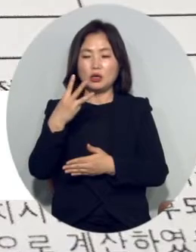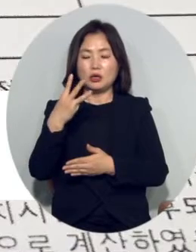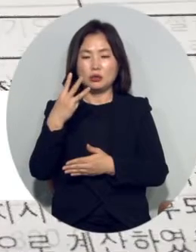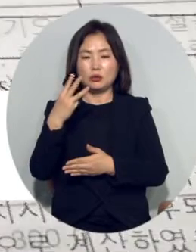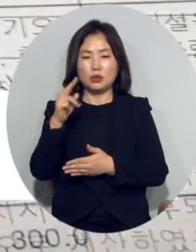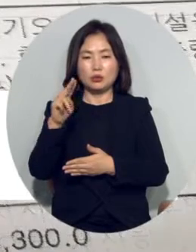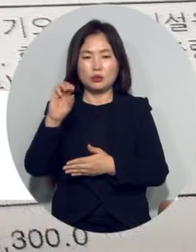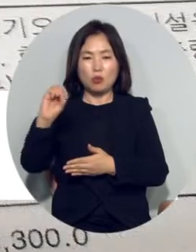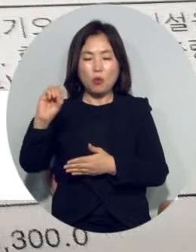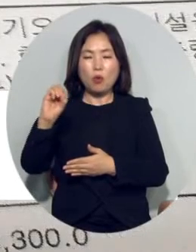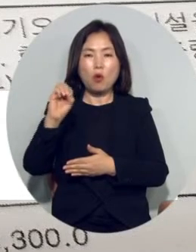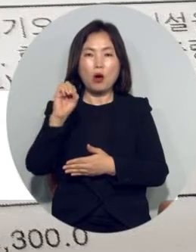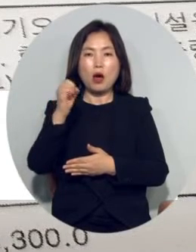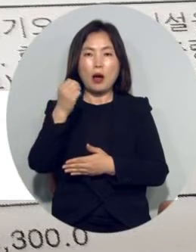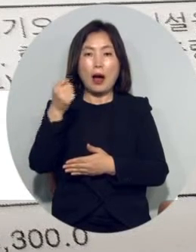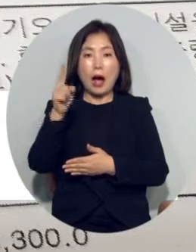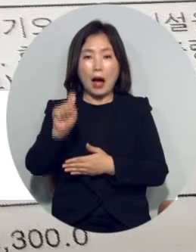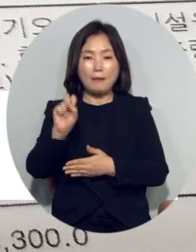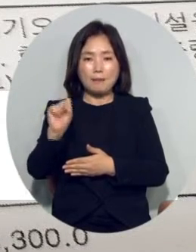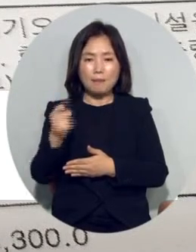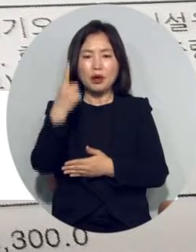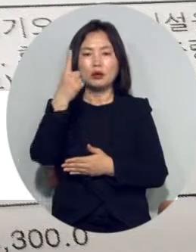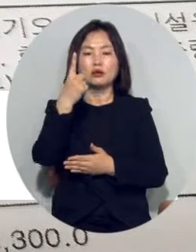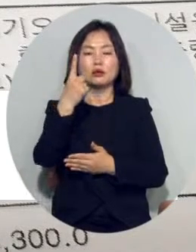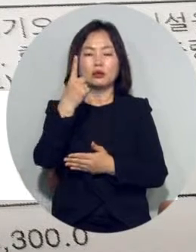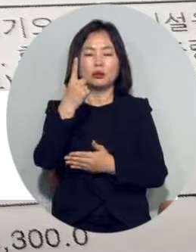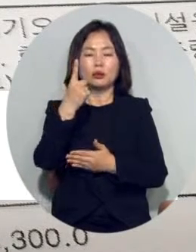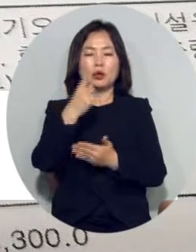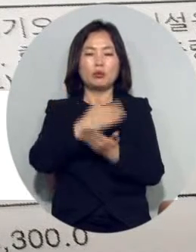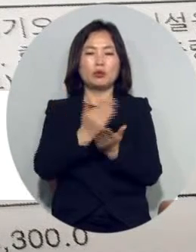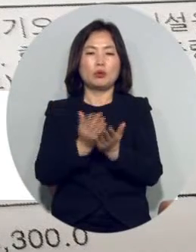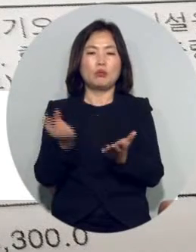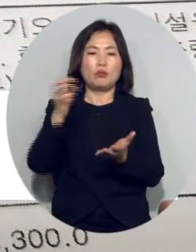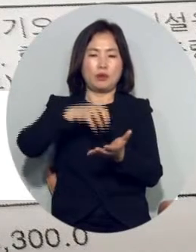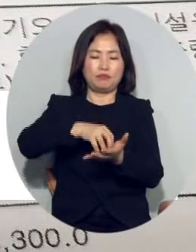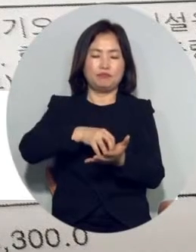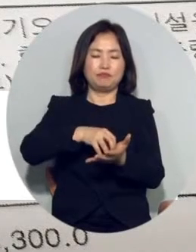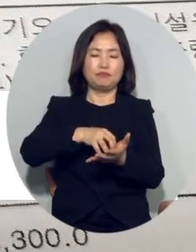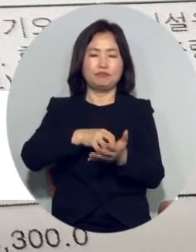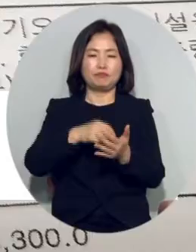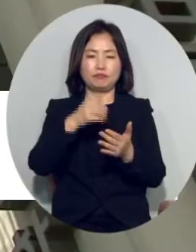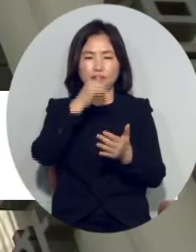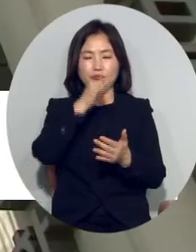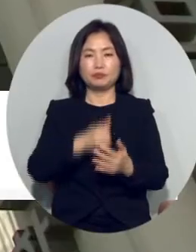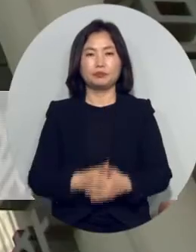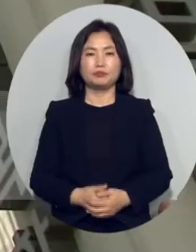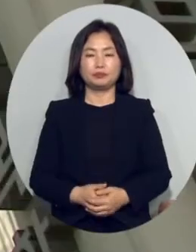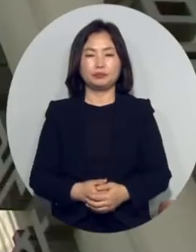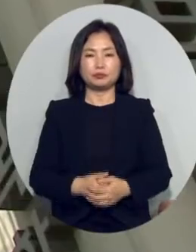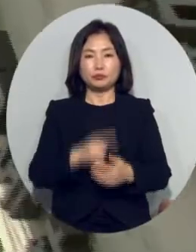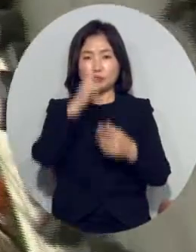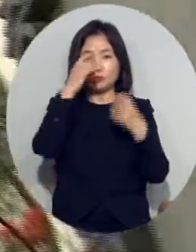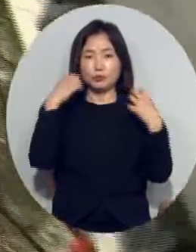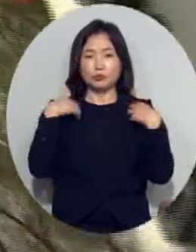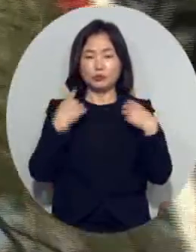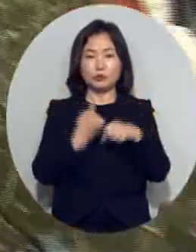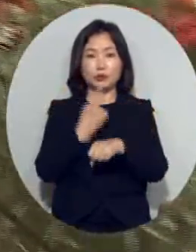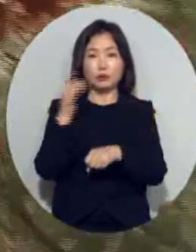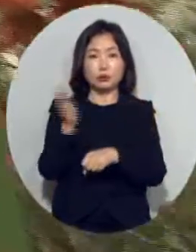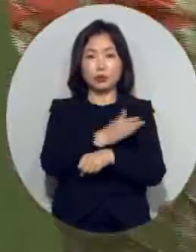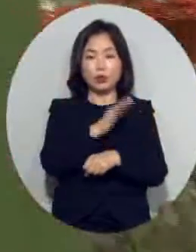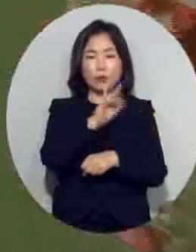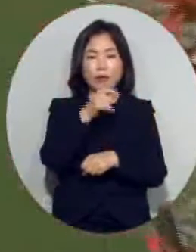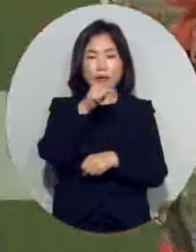w7 도 그렇고 업 아람 물길로 학교 e 블루가 되고 있고 정부는 지난해 부터